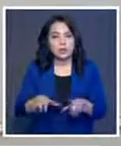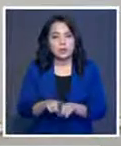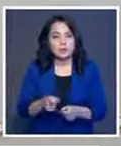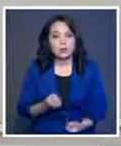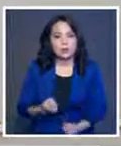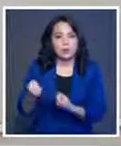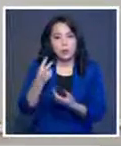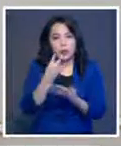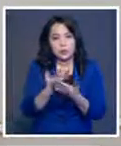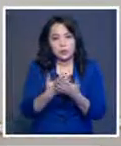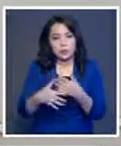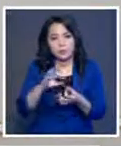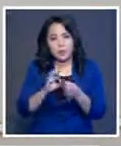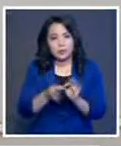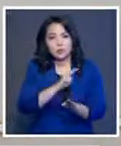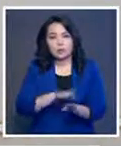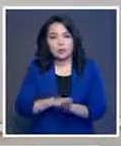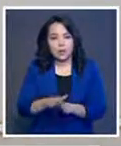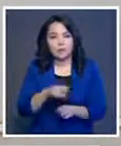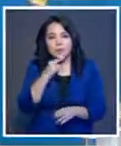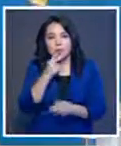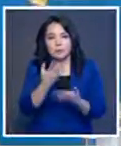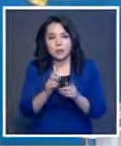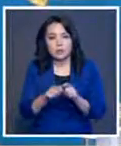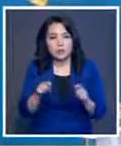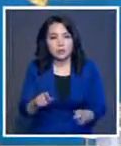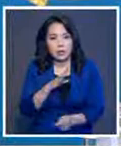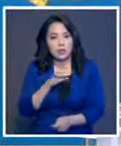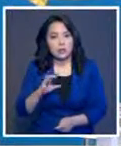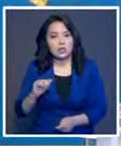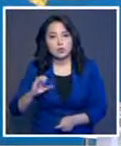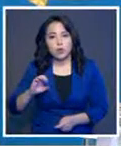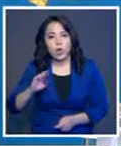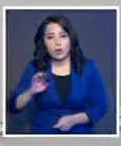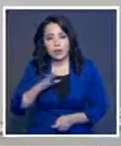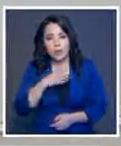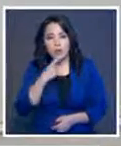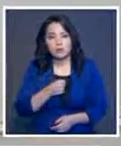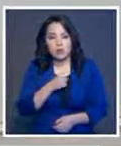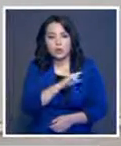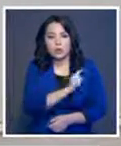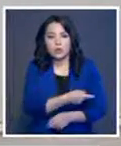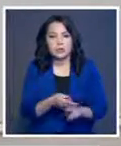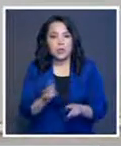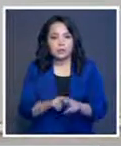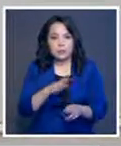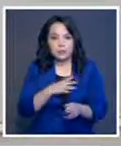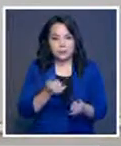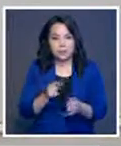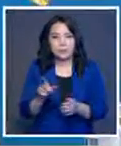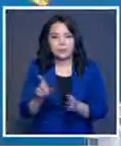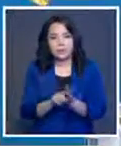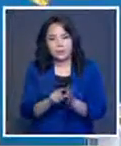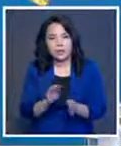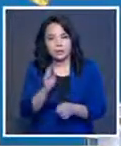осы бағыттағы жұмыстарды қарқынды жүзеге асыруға назар аударды. Сәкен Жасұзақов қарулы күш қызметкерлерінің еңбекақысын өсіру